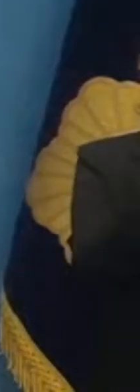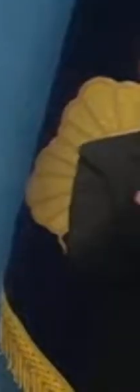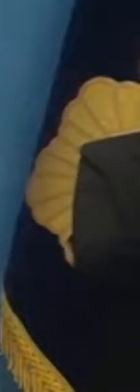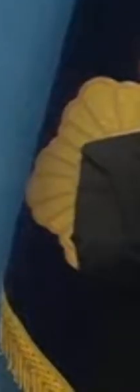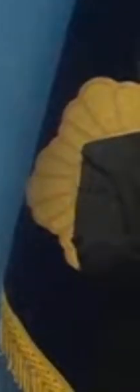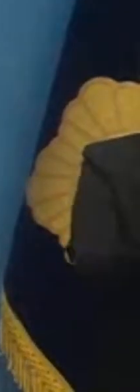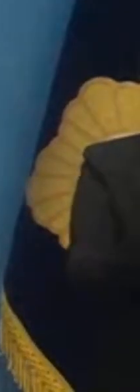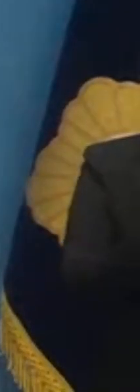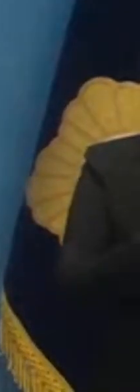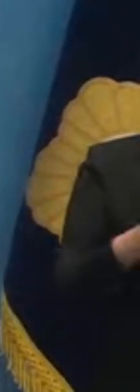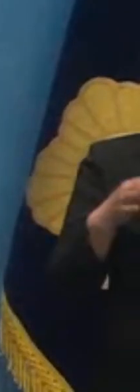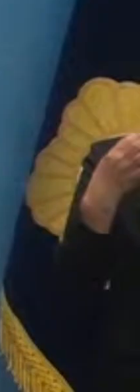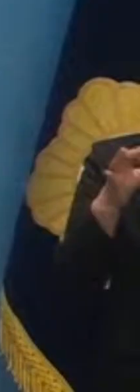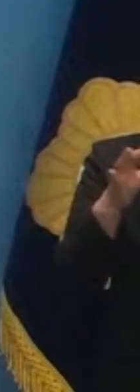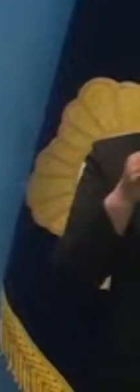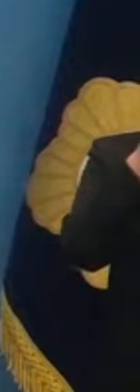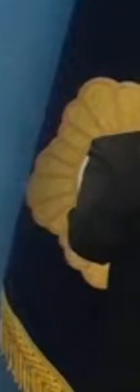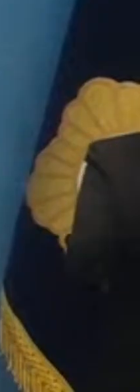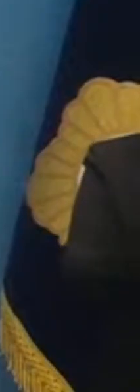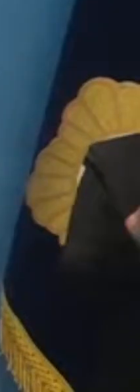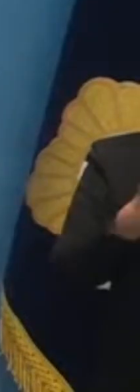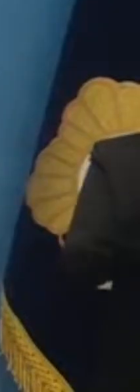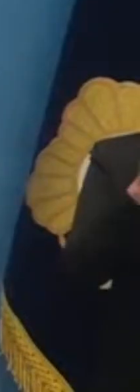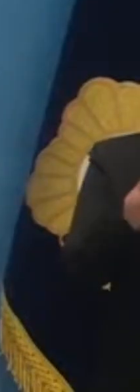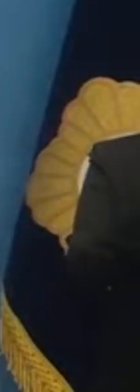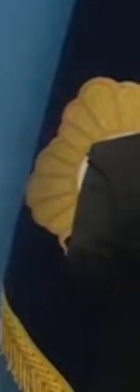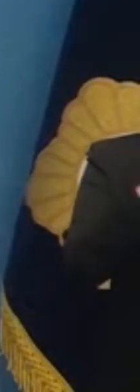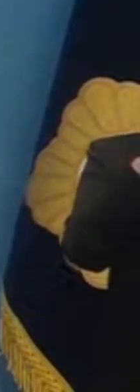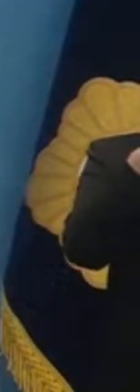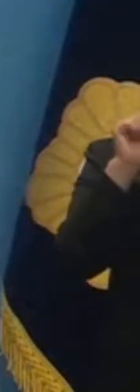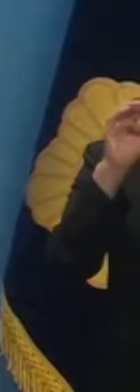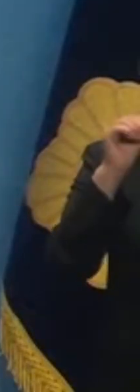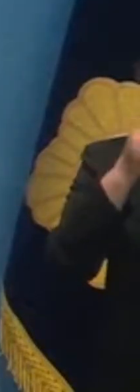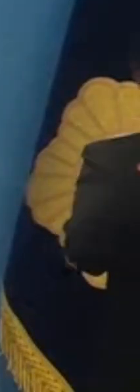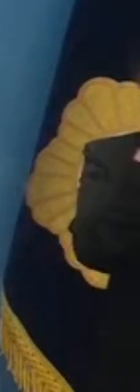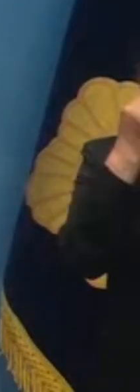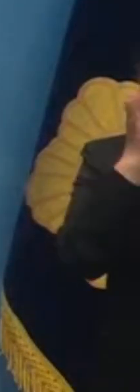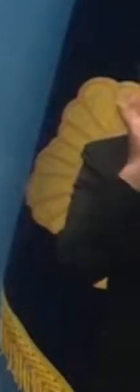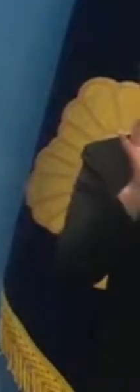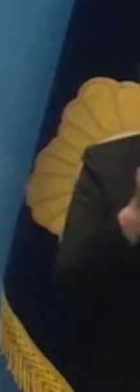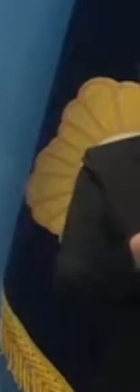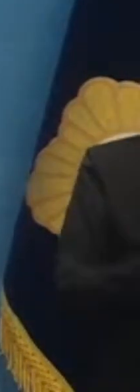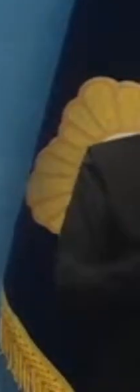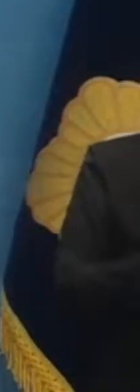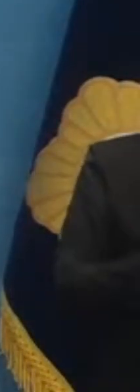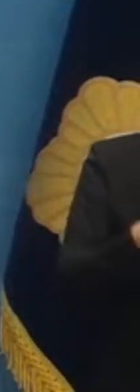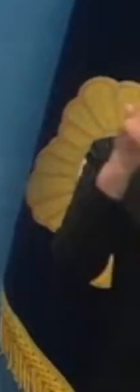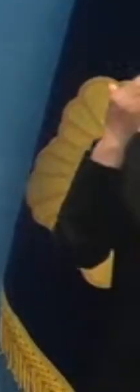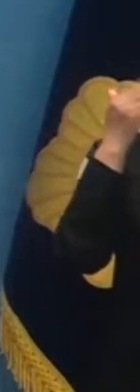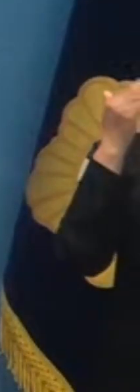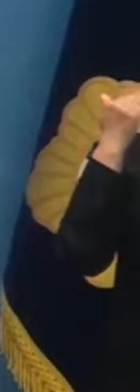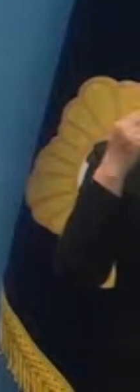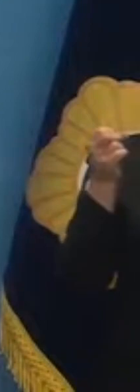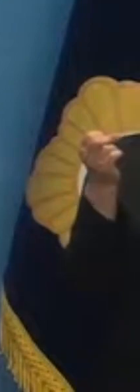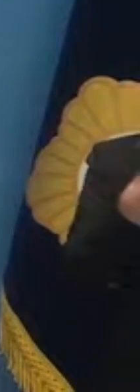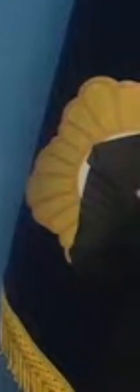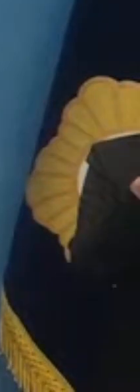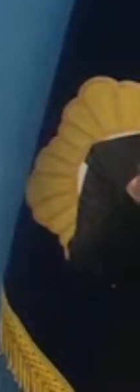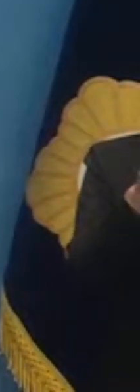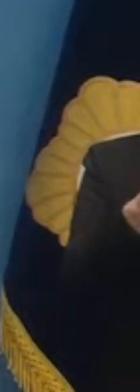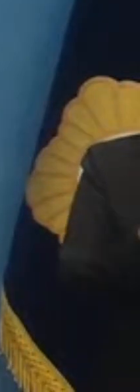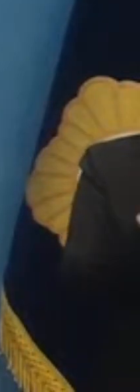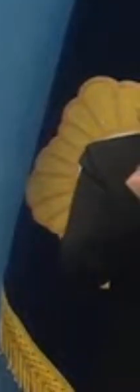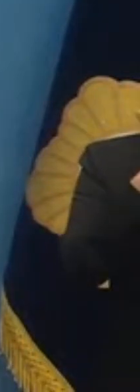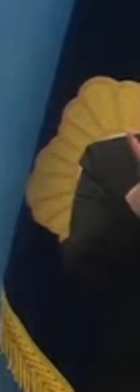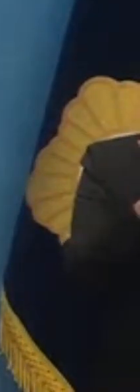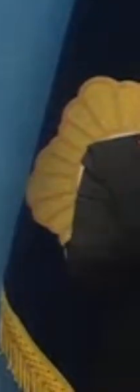밝혀졌습니다. 김 후보가 공유한 SNS의 계정을 살펴보면 윤어게인 집회 참석 영상과 극우 성향